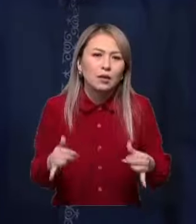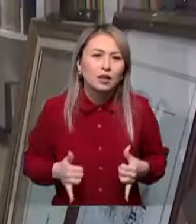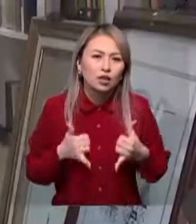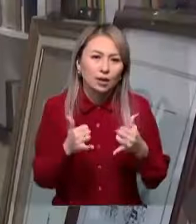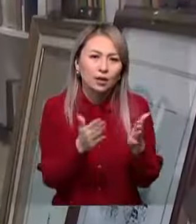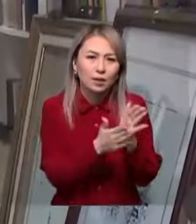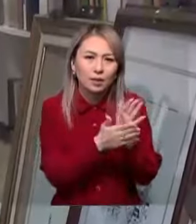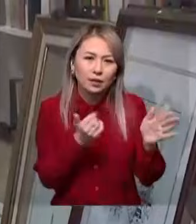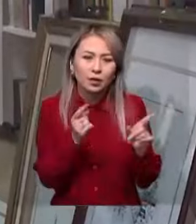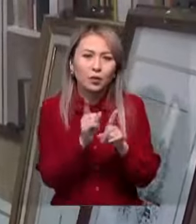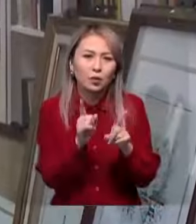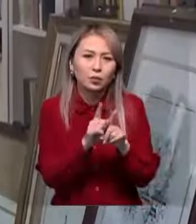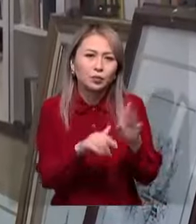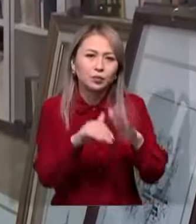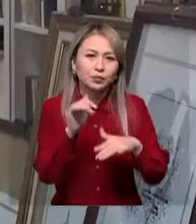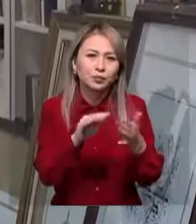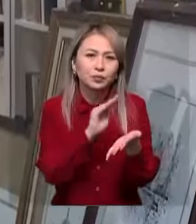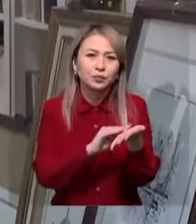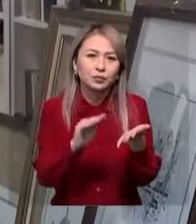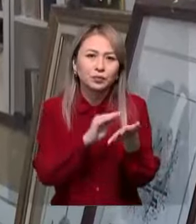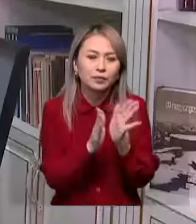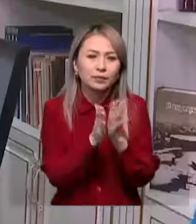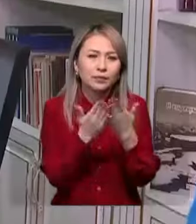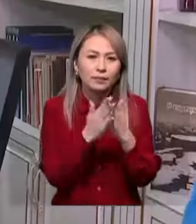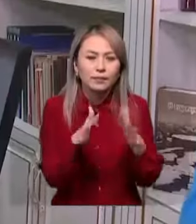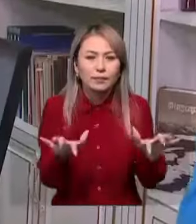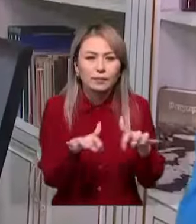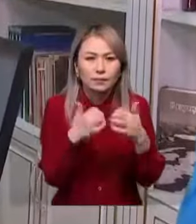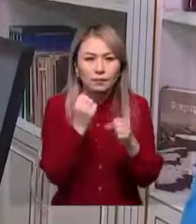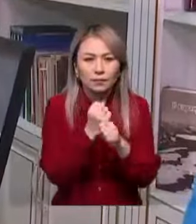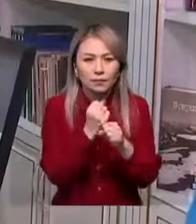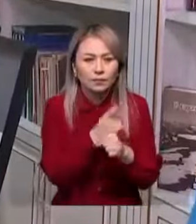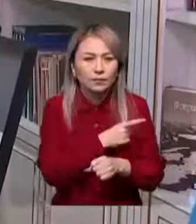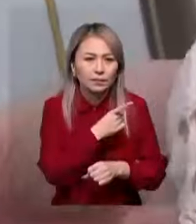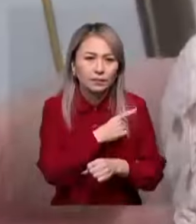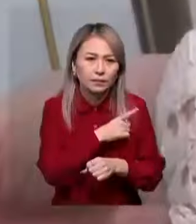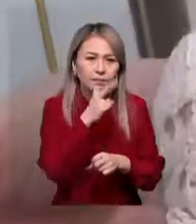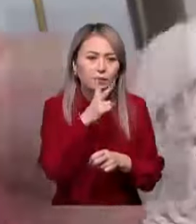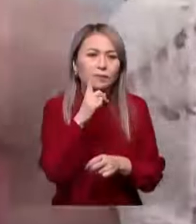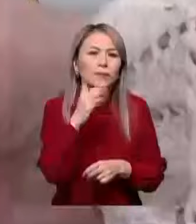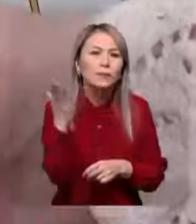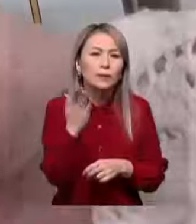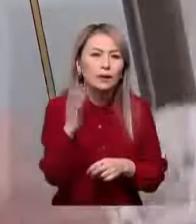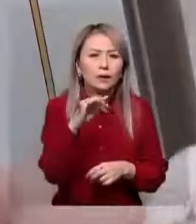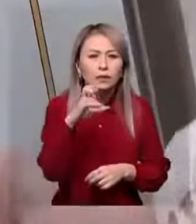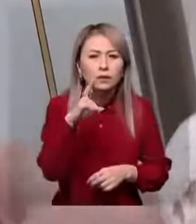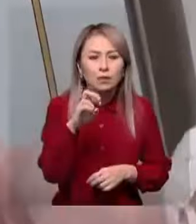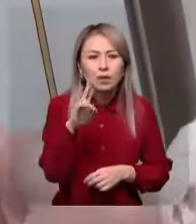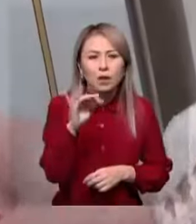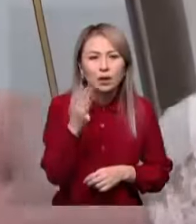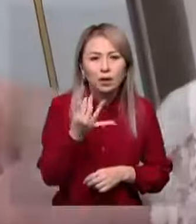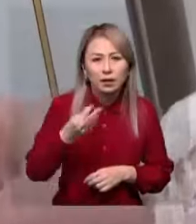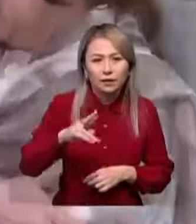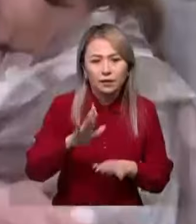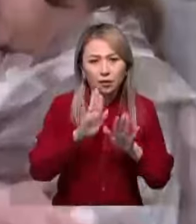Елімізге арнайы шақырылған мамандар көне қол жазбалар мен сирек кітаптарда цифрландыру бойынша шеберлік сабақтарын өткізеді. Іс-шара